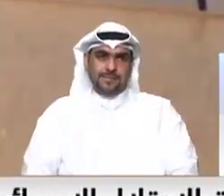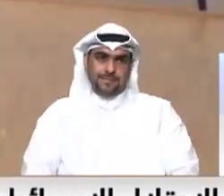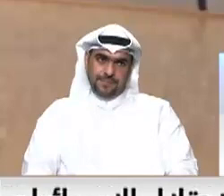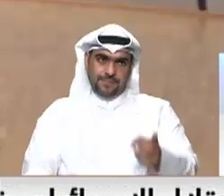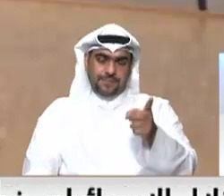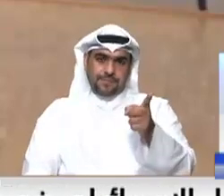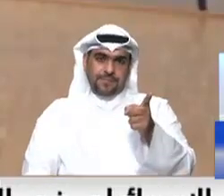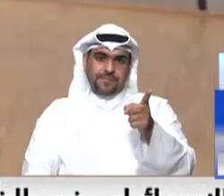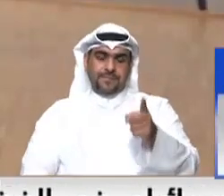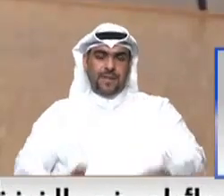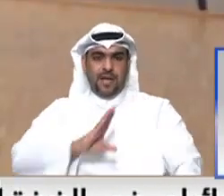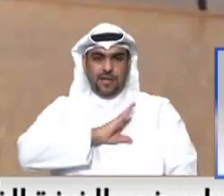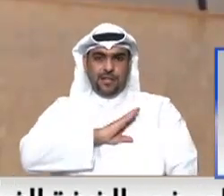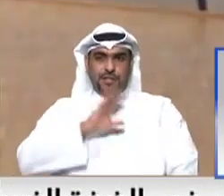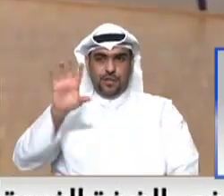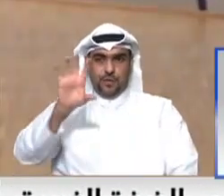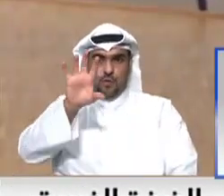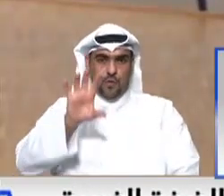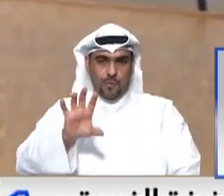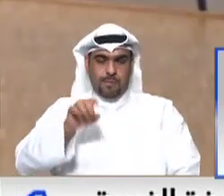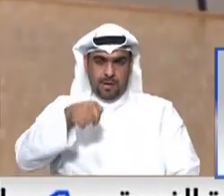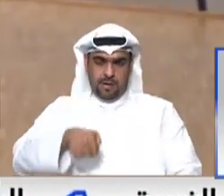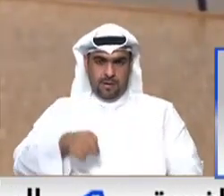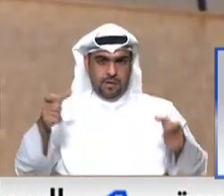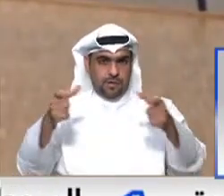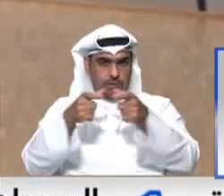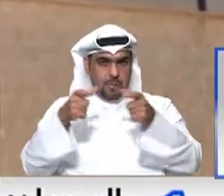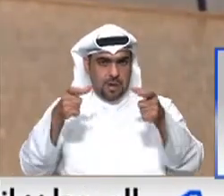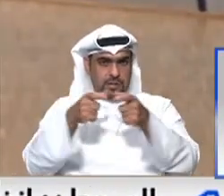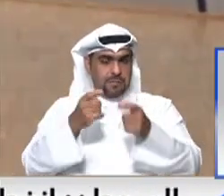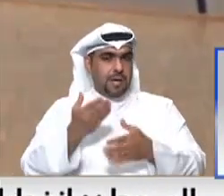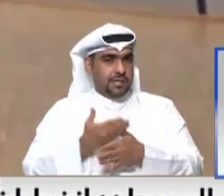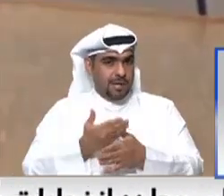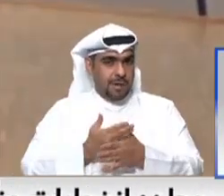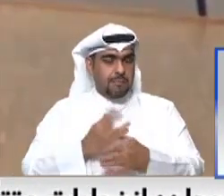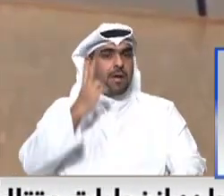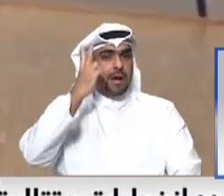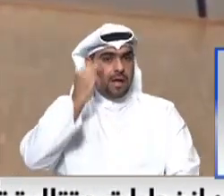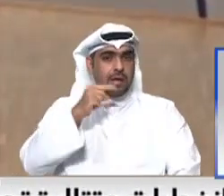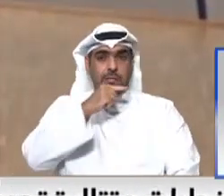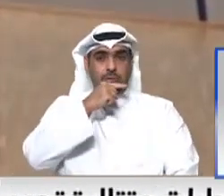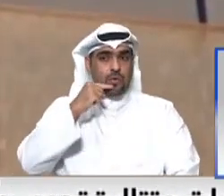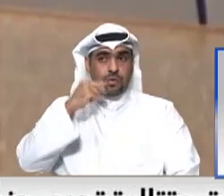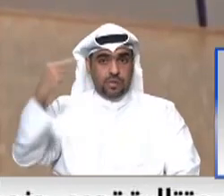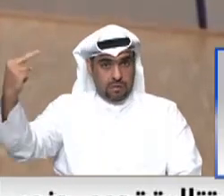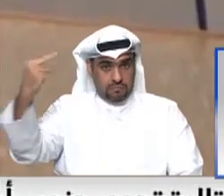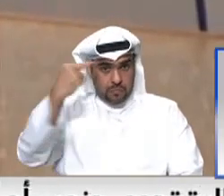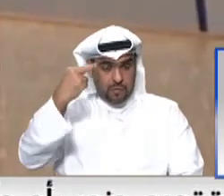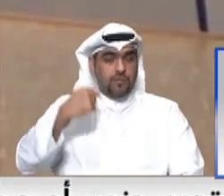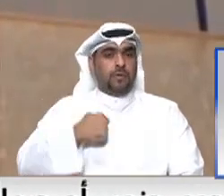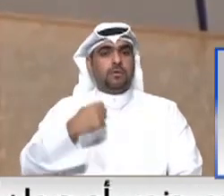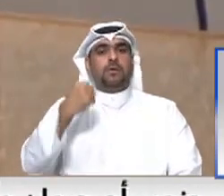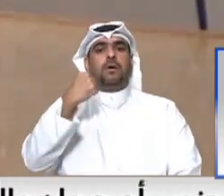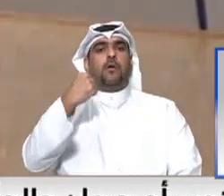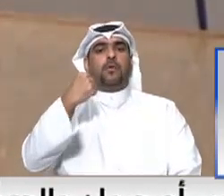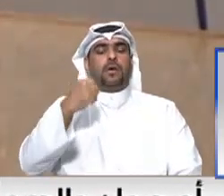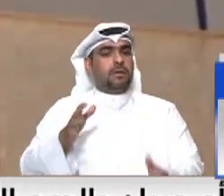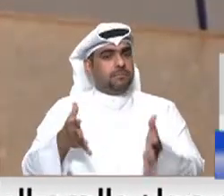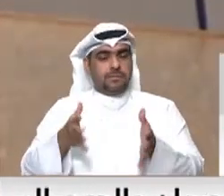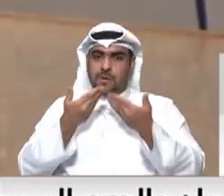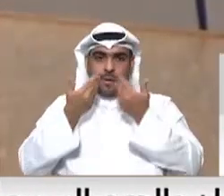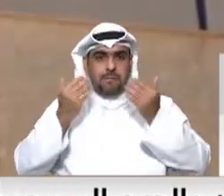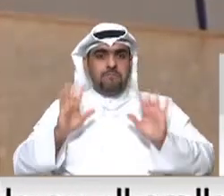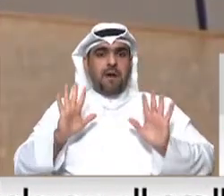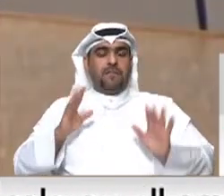قراراتنا تبعث رسالة قوية، وفي الوقت نفسه علينا مواصلة دعمنا لأوكرانيا. أقصد كل أنواع الدعم، سواء